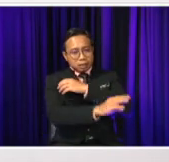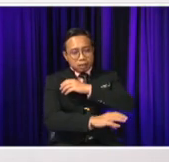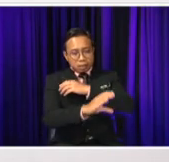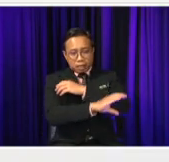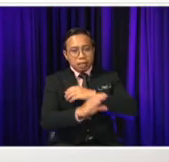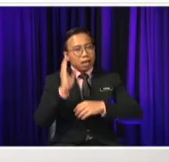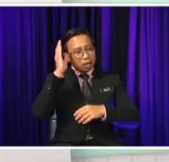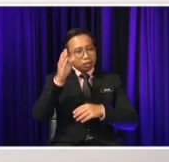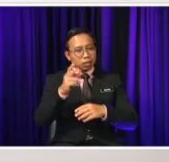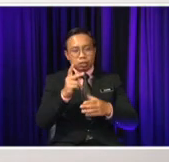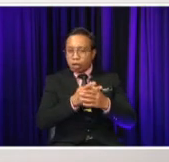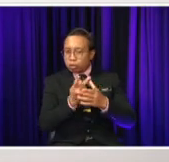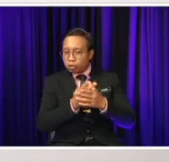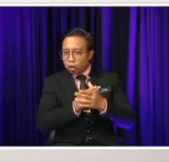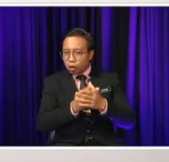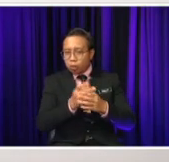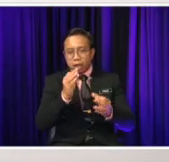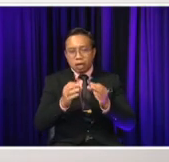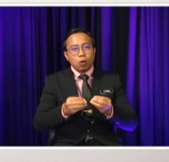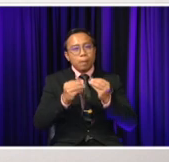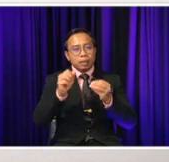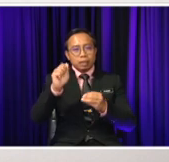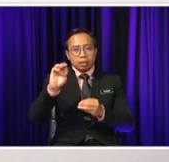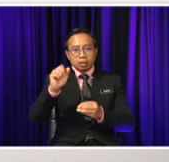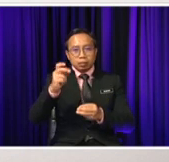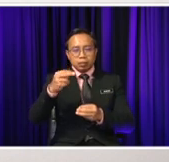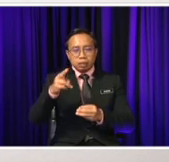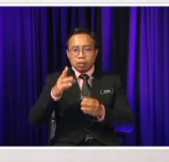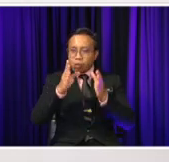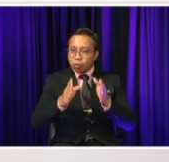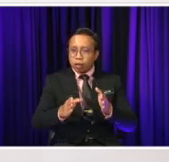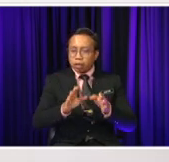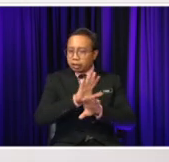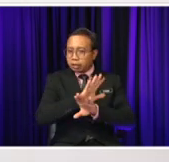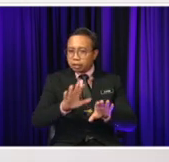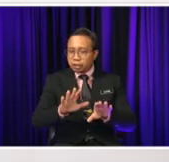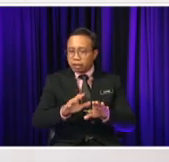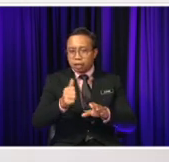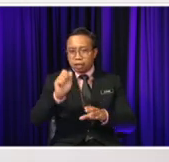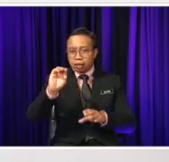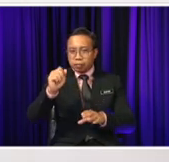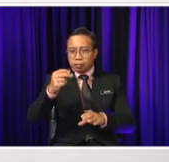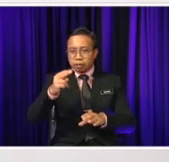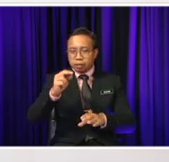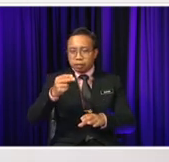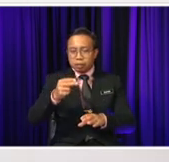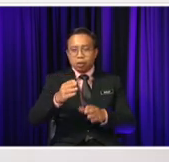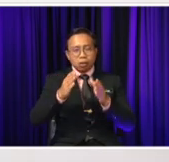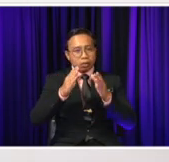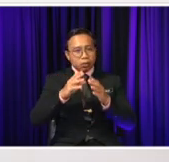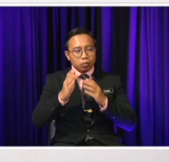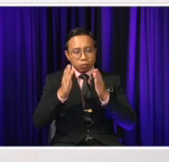huru-hare jikalau diberikan amanah kepada orang yang tidak amanah Hal ini karena negara akan damai